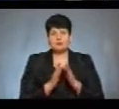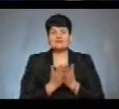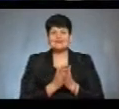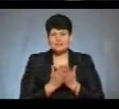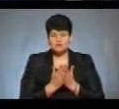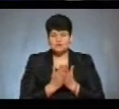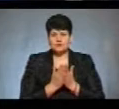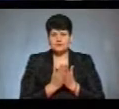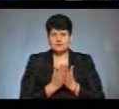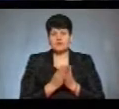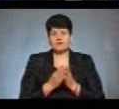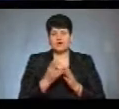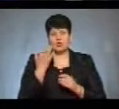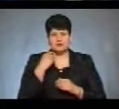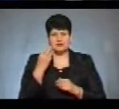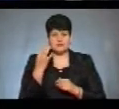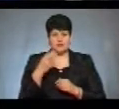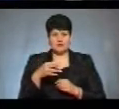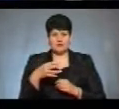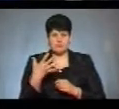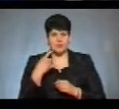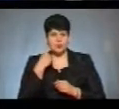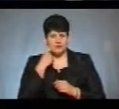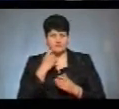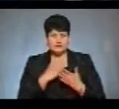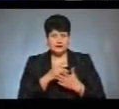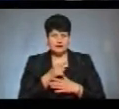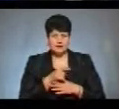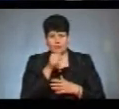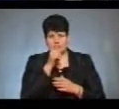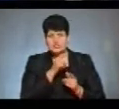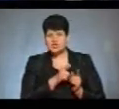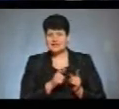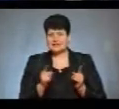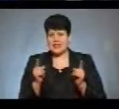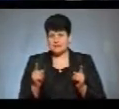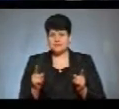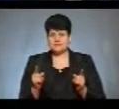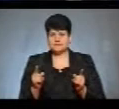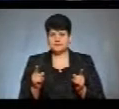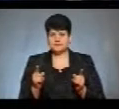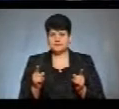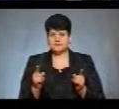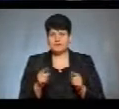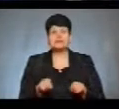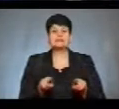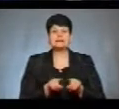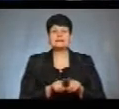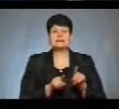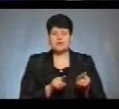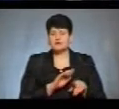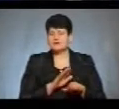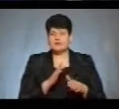при досягненні 25 та 45 річного віку, тобто в місячний термін, законний термін, також не